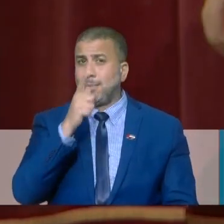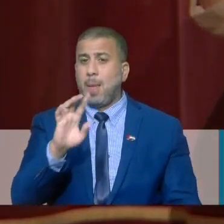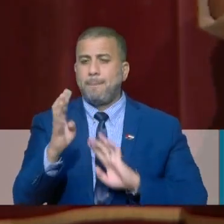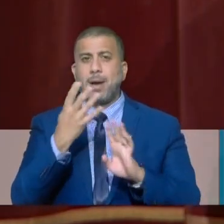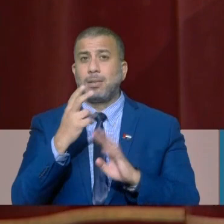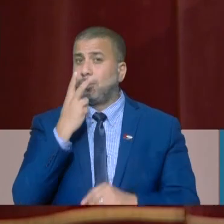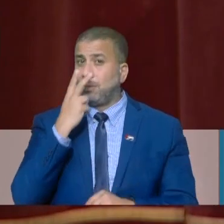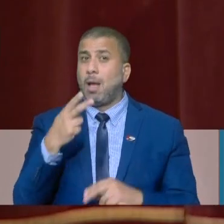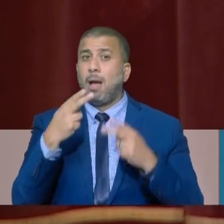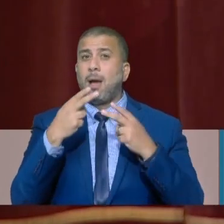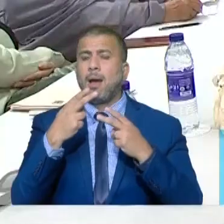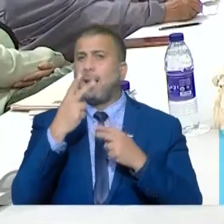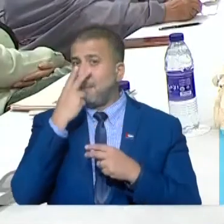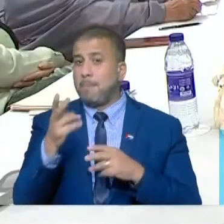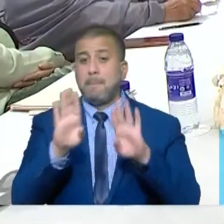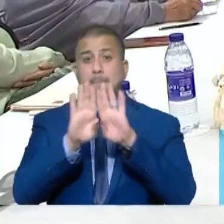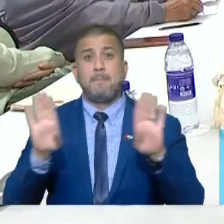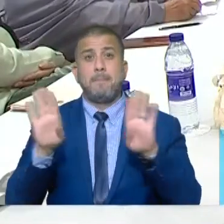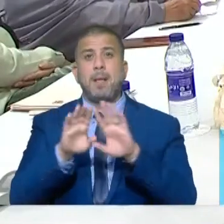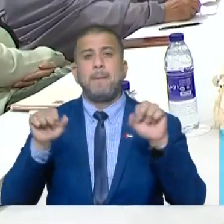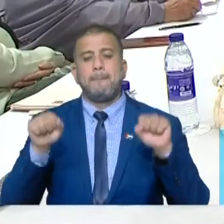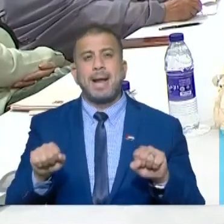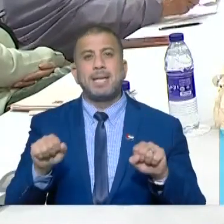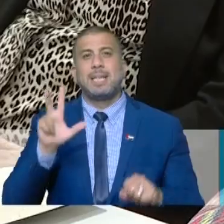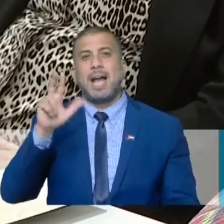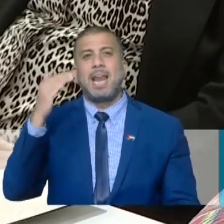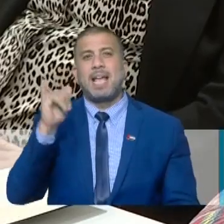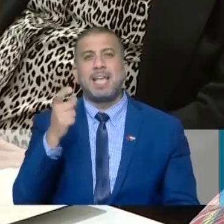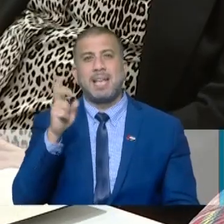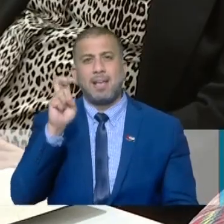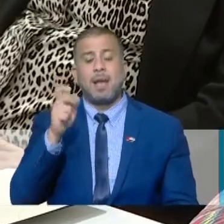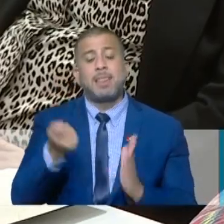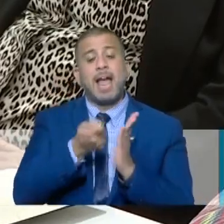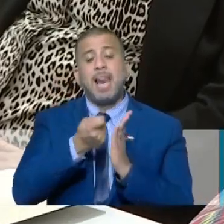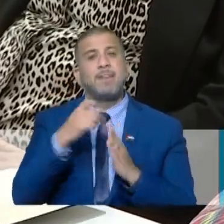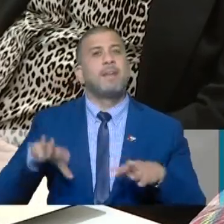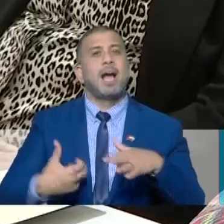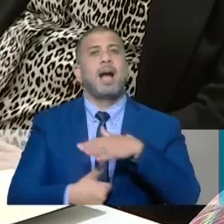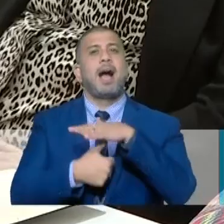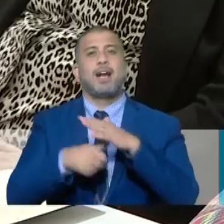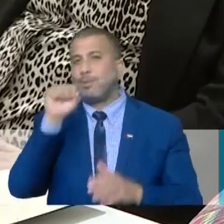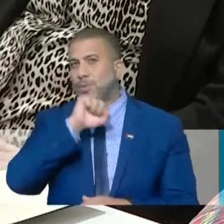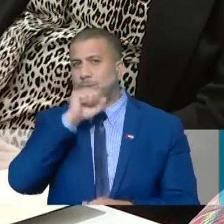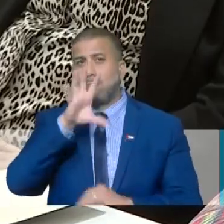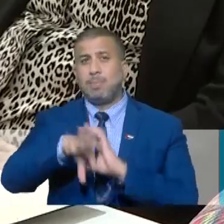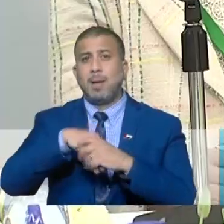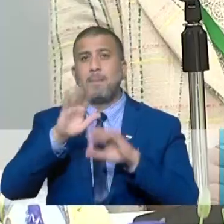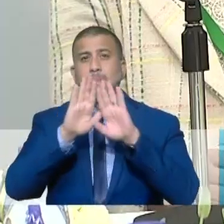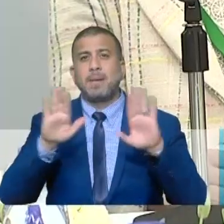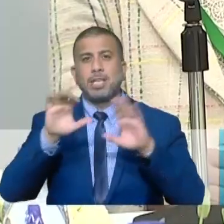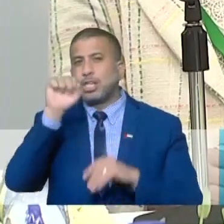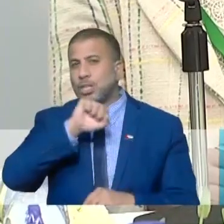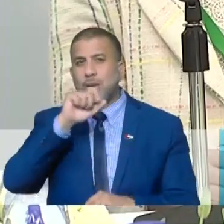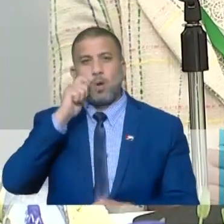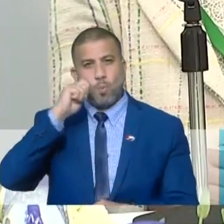ان المهرجان سيشهد عرض مسرحيه مجلس الحيره من تاليف صاحب محاكم الشرقه ومن انتاج مسرح الشرقه